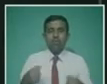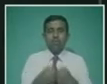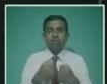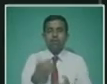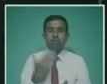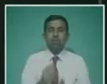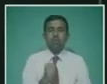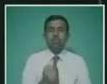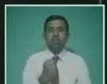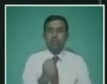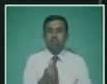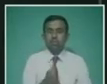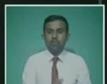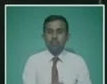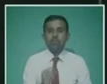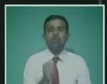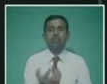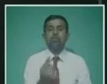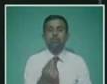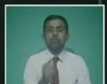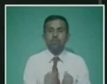කරේ? මොනවද කරේ?